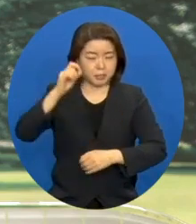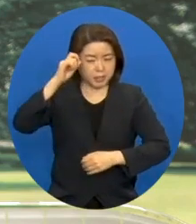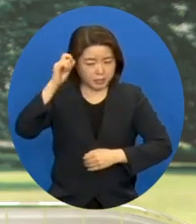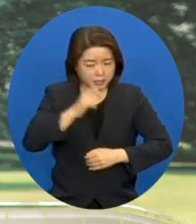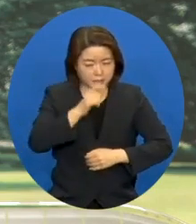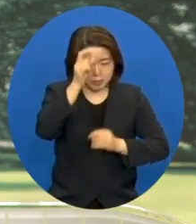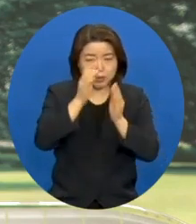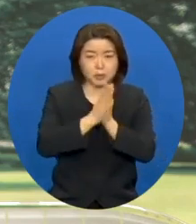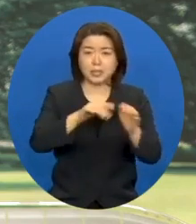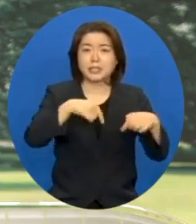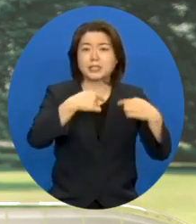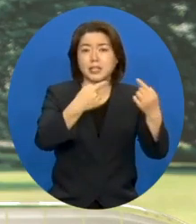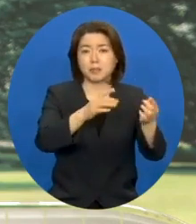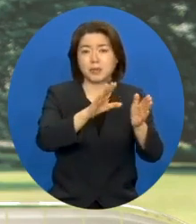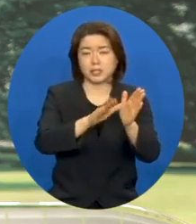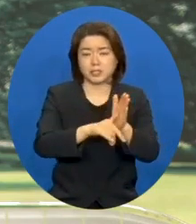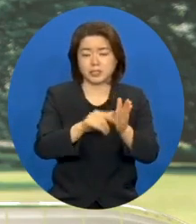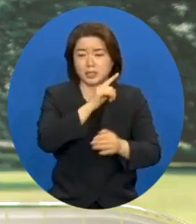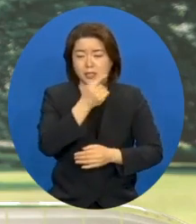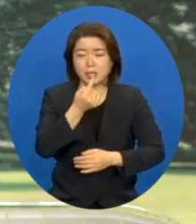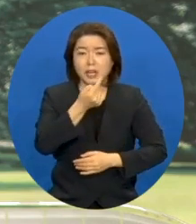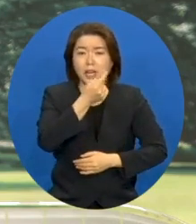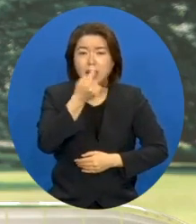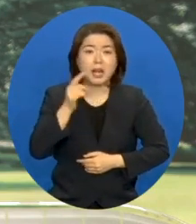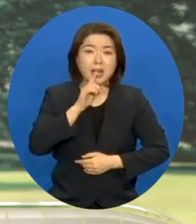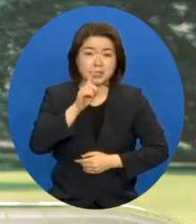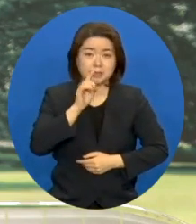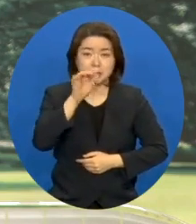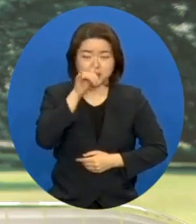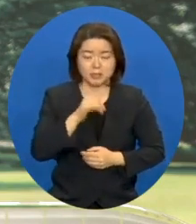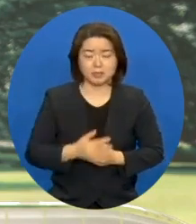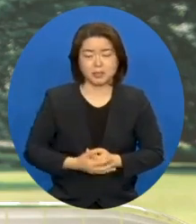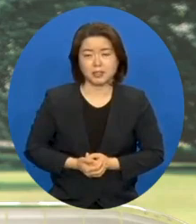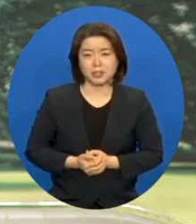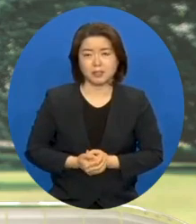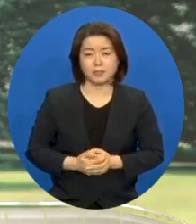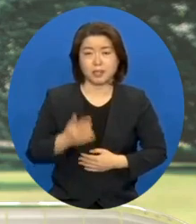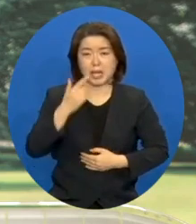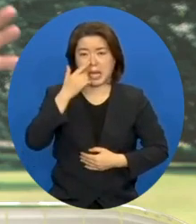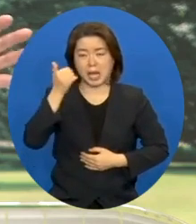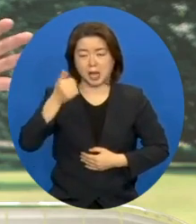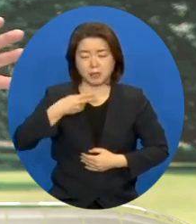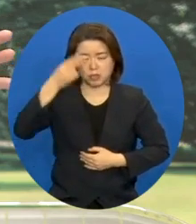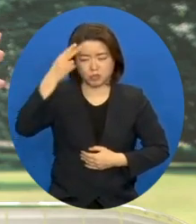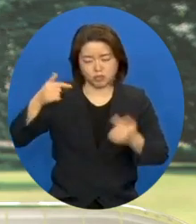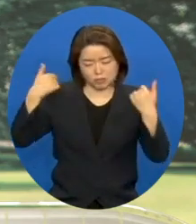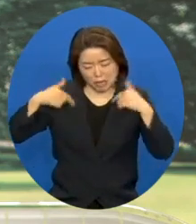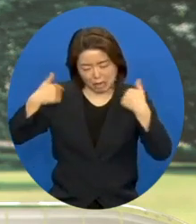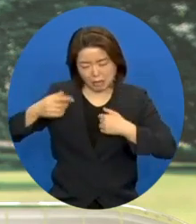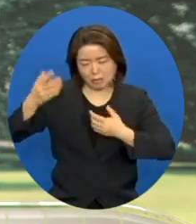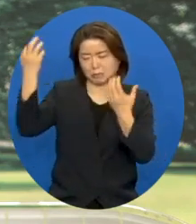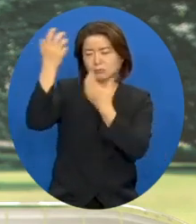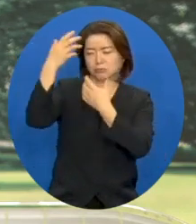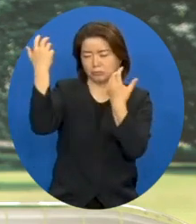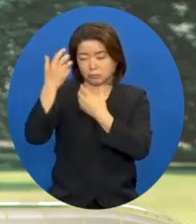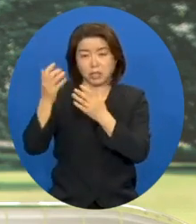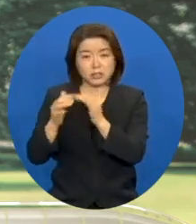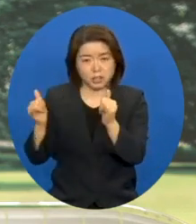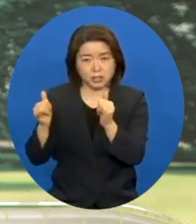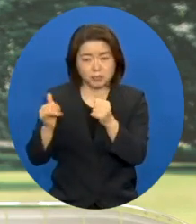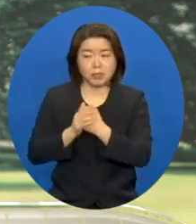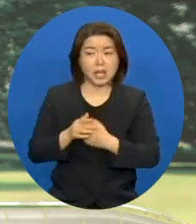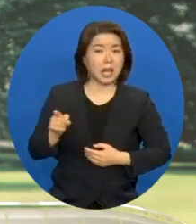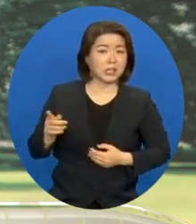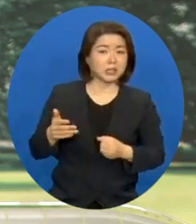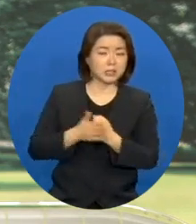때 있었던 간증을 하더라고요. 아버지는 술을 많이 드시는 분이에요. 그것